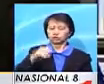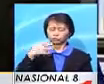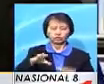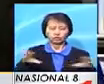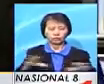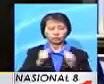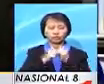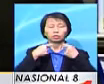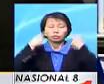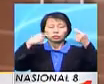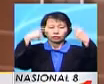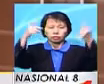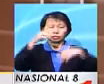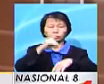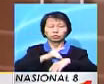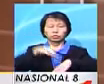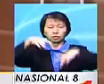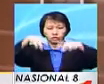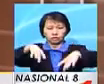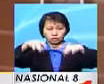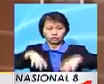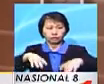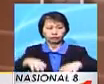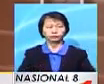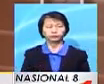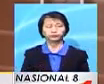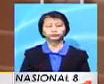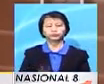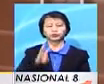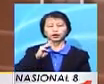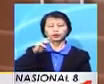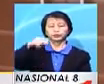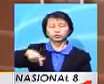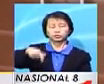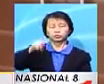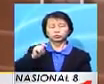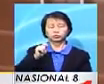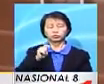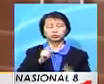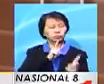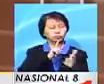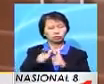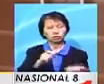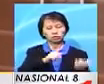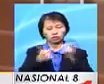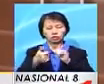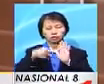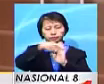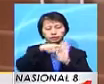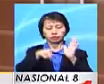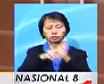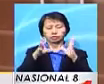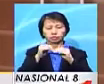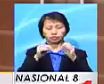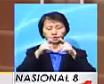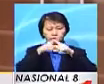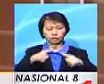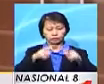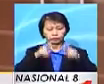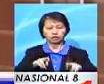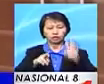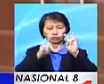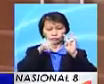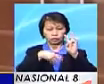dengan jayanya di Australia. MQT diluluskan sebulat suara oleh penyata jawatankuasa Peraturan Mesyuarat Dewan Rakyat pada 7 April